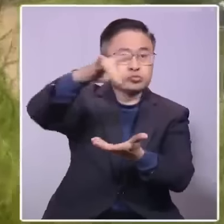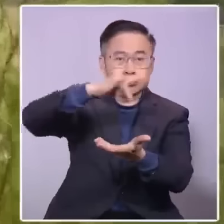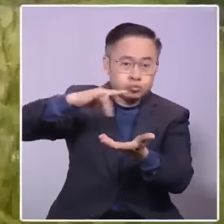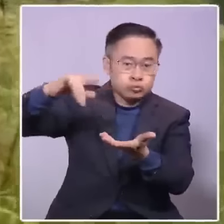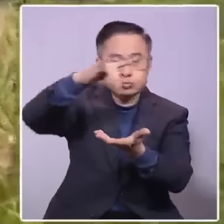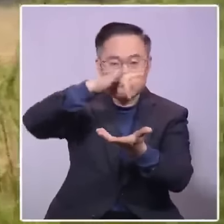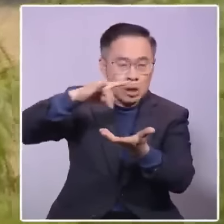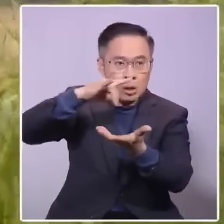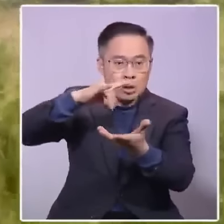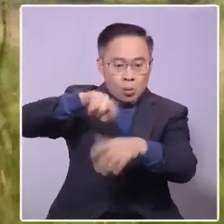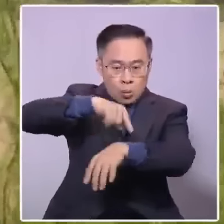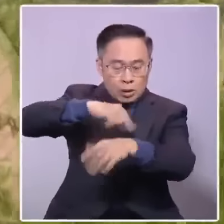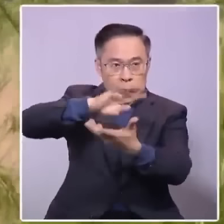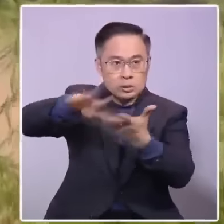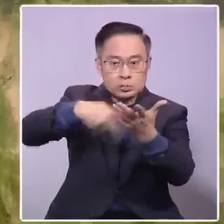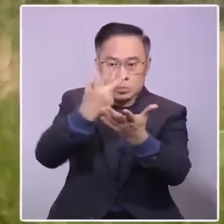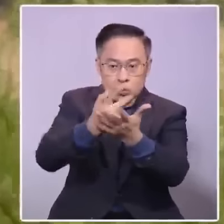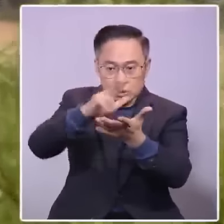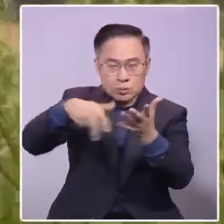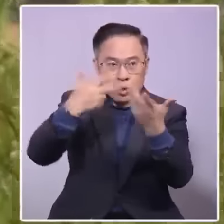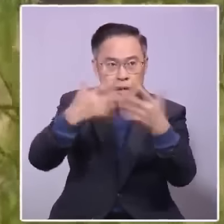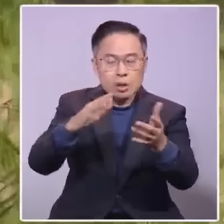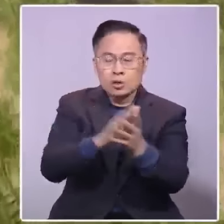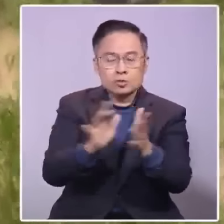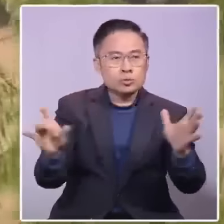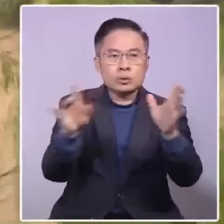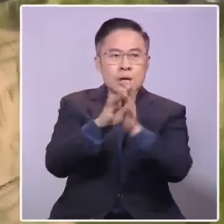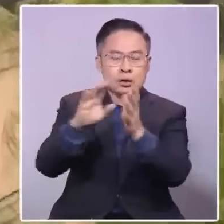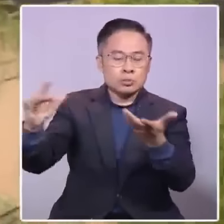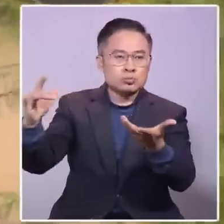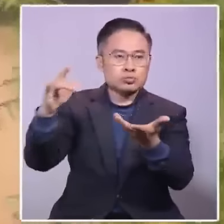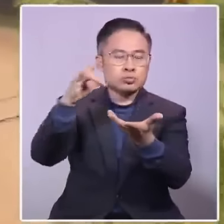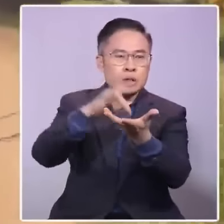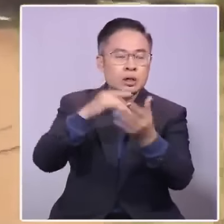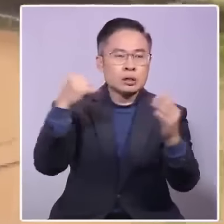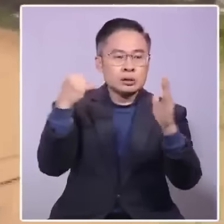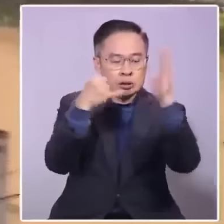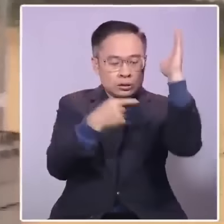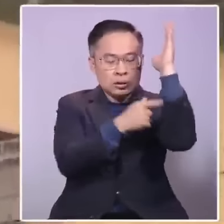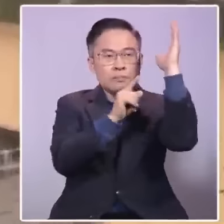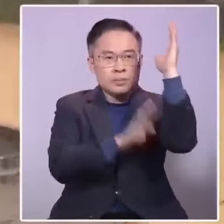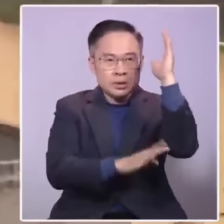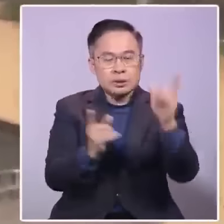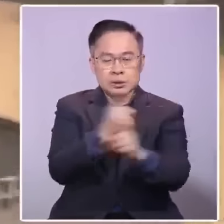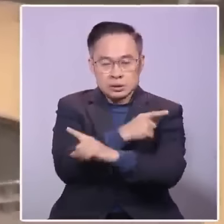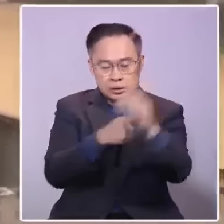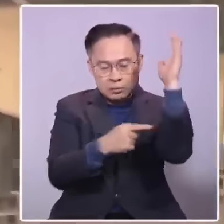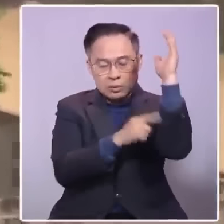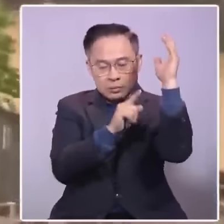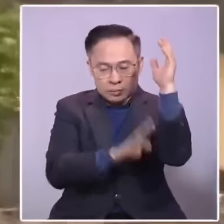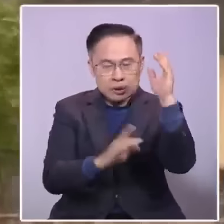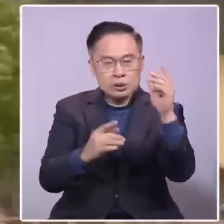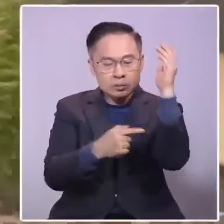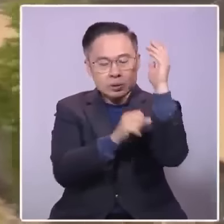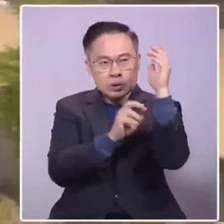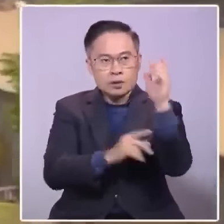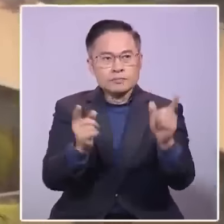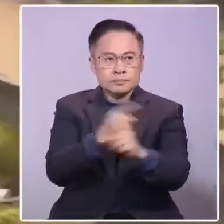ต้องตัดสินใจนะคืออาจจะประมาณ1ชั่วโมงที่แล้วนะคะไปลงที่สนามบินกระบี่แทนหรือว่าสนามบินใกล้เคียงนะคะ